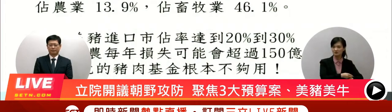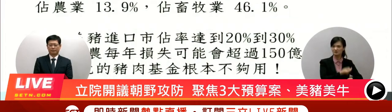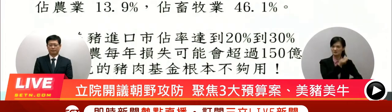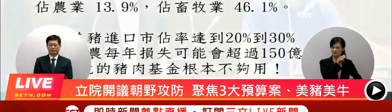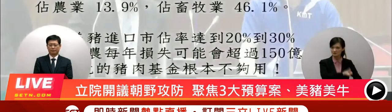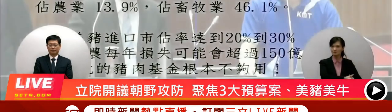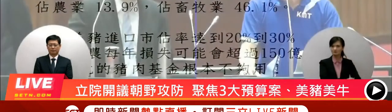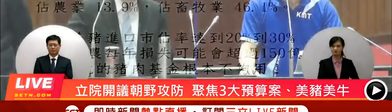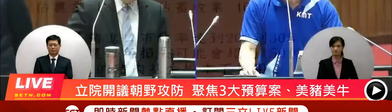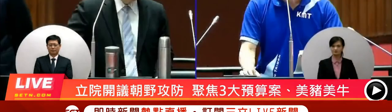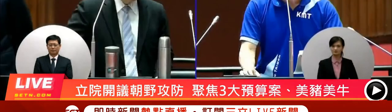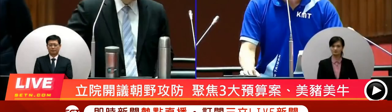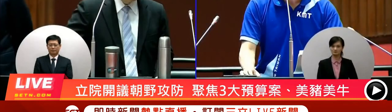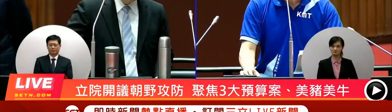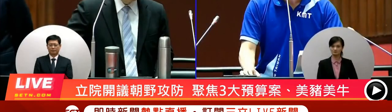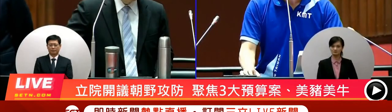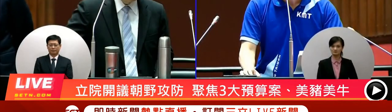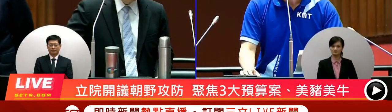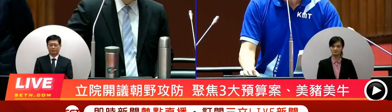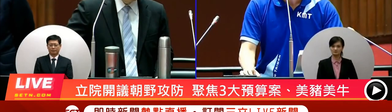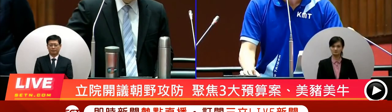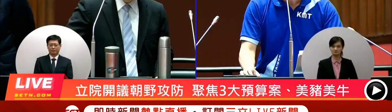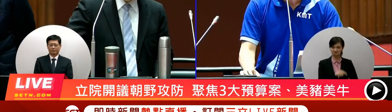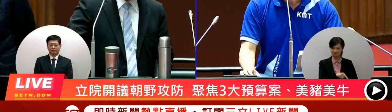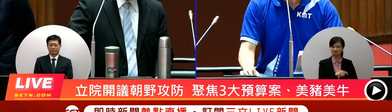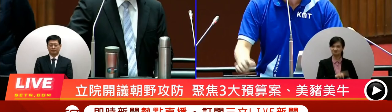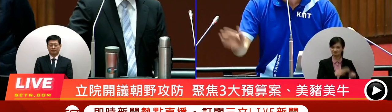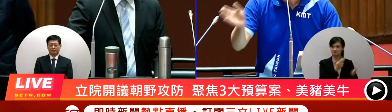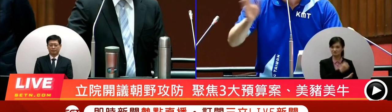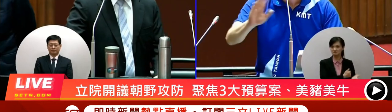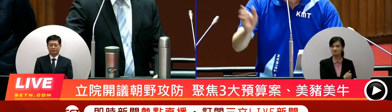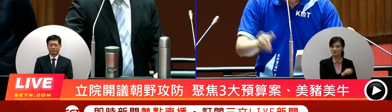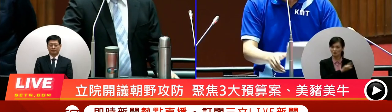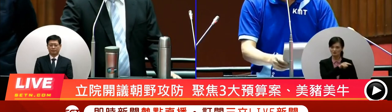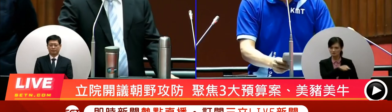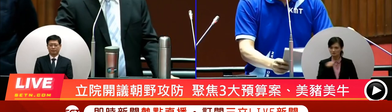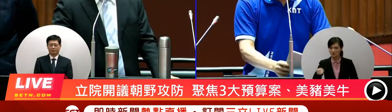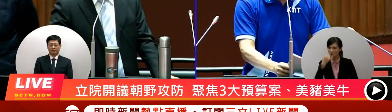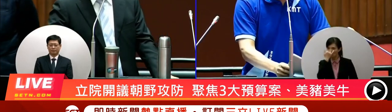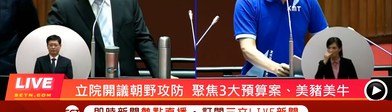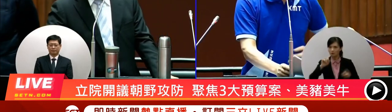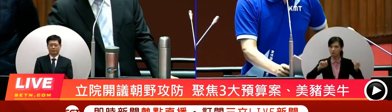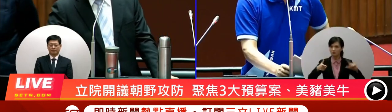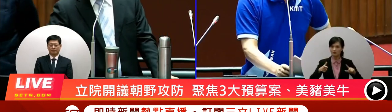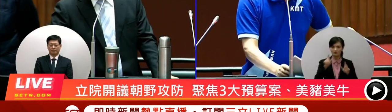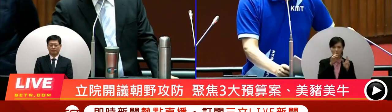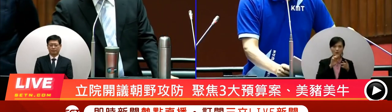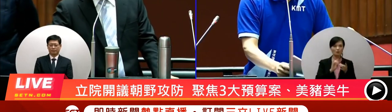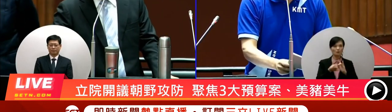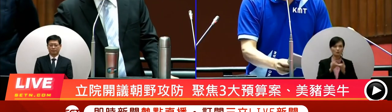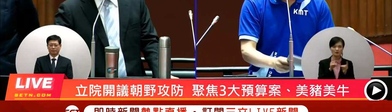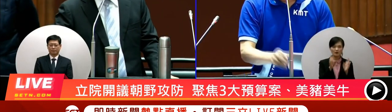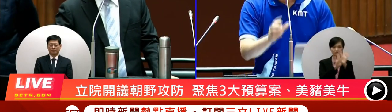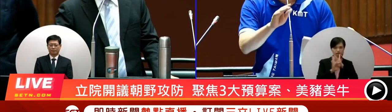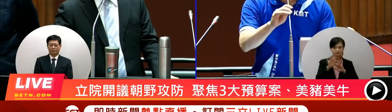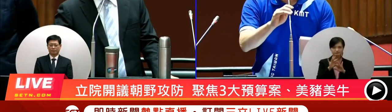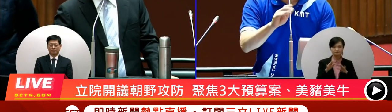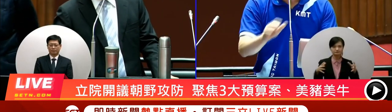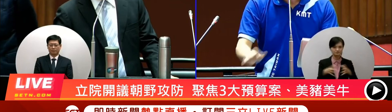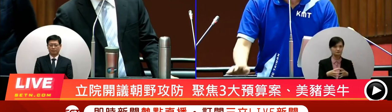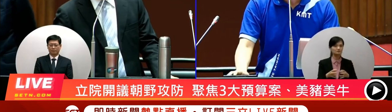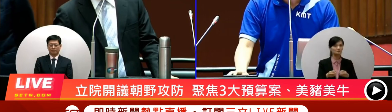的牛才开放进口。不要混淆问题，好不好？如果进来